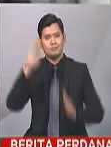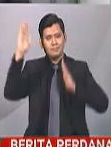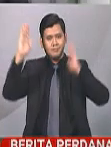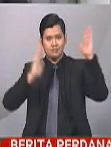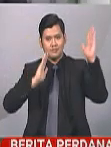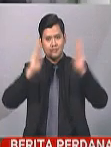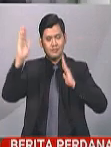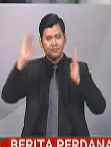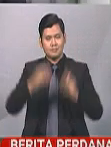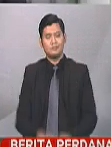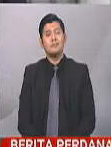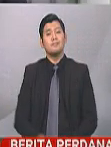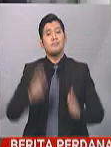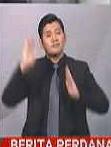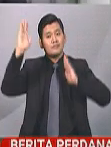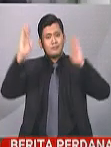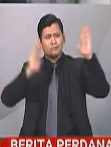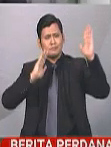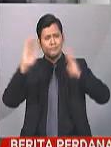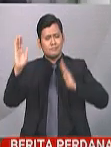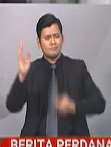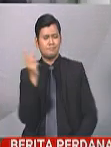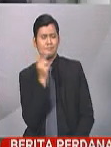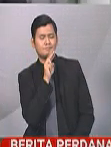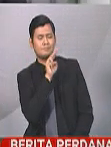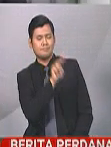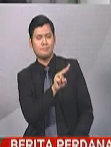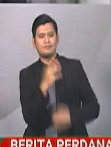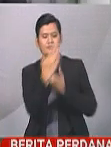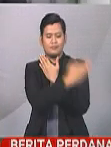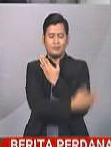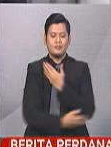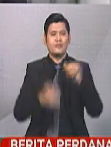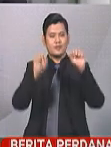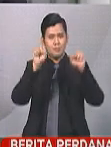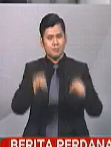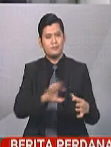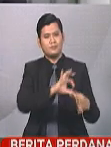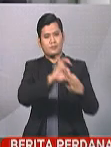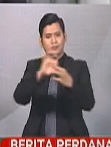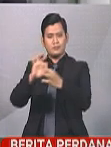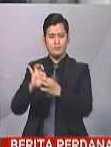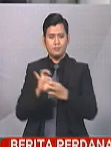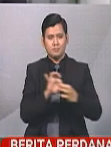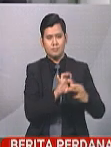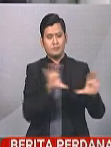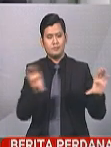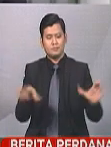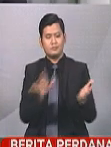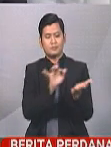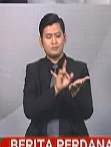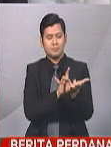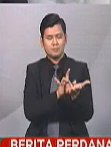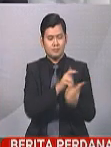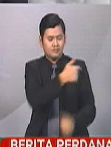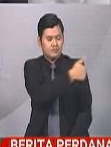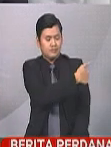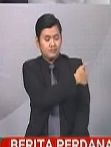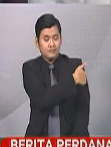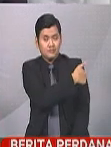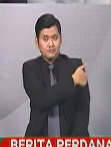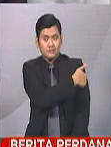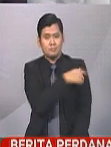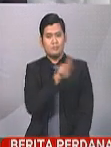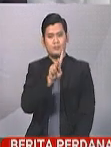Malaysia sedang mengenal pasti beberapa negara berpotensi untuk bekerjasama menghasilkan perubatan dan vaksin